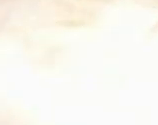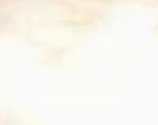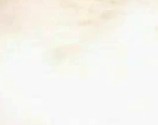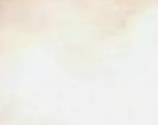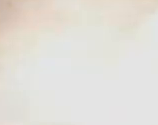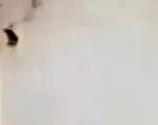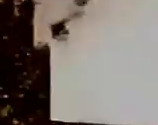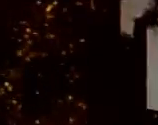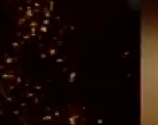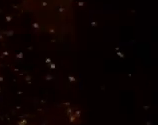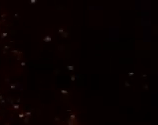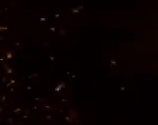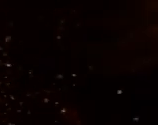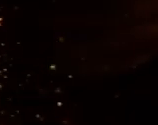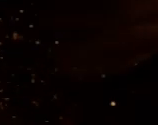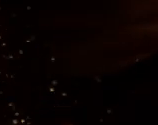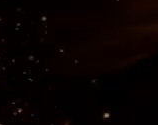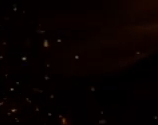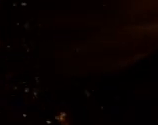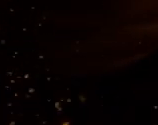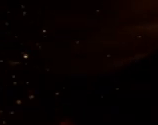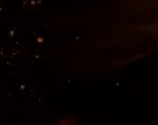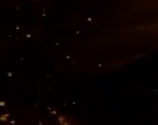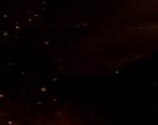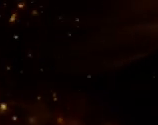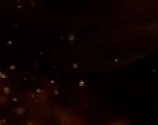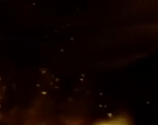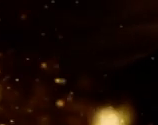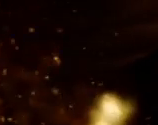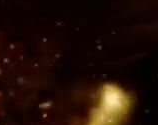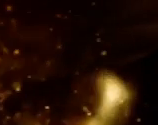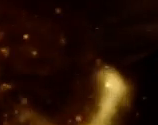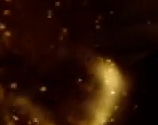فماذا فقال صلى الله عليه وسلم